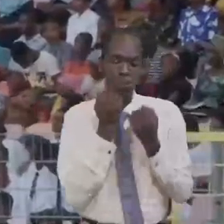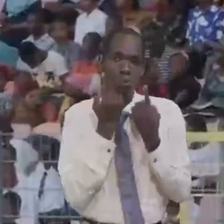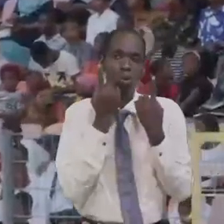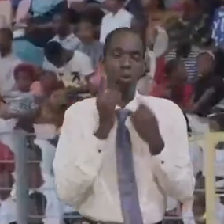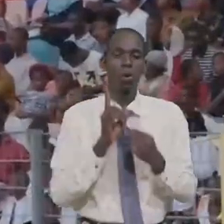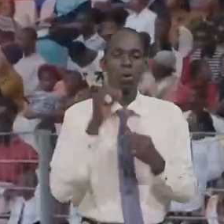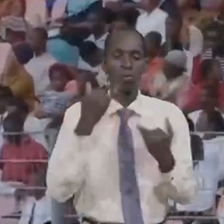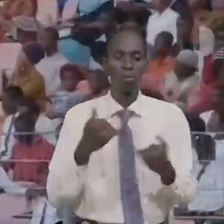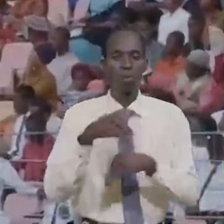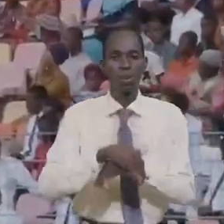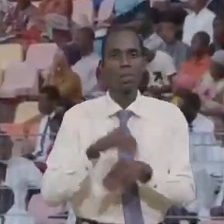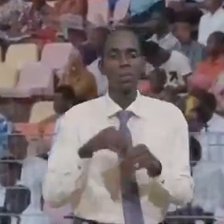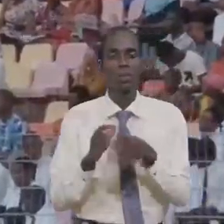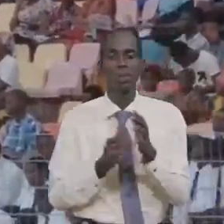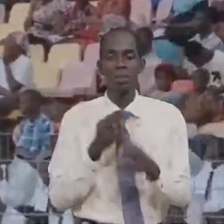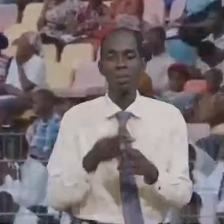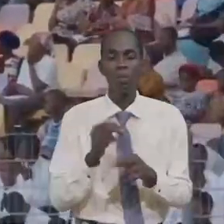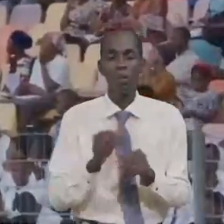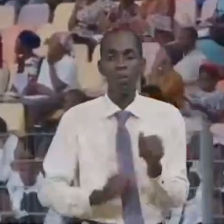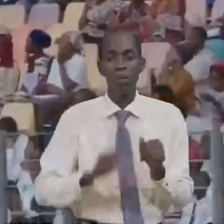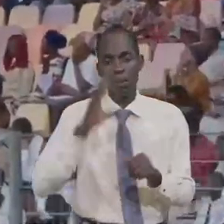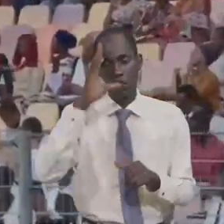qui tout ce qui combattent